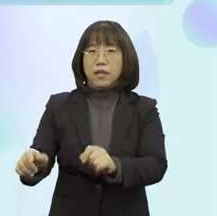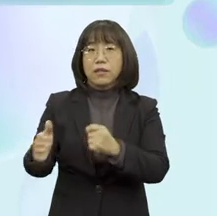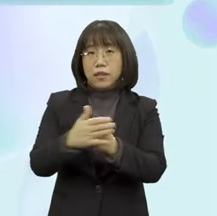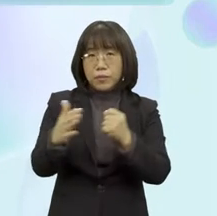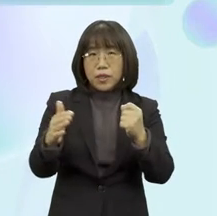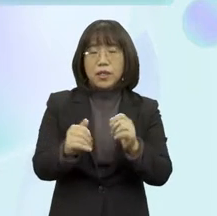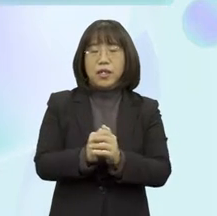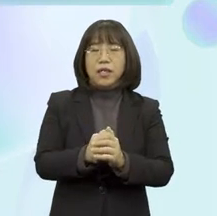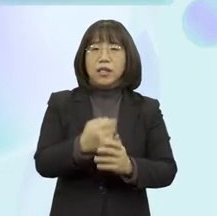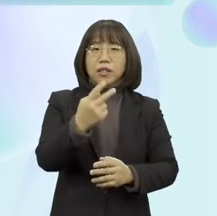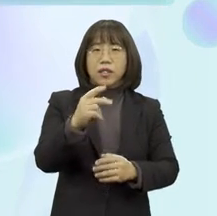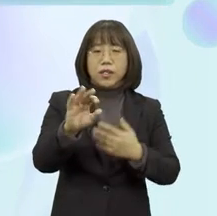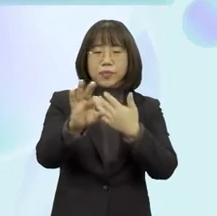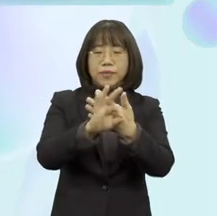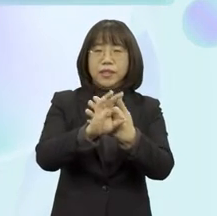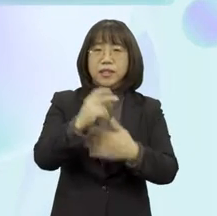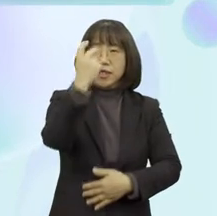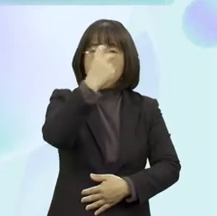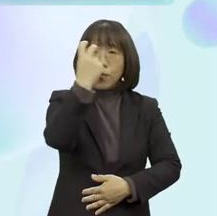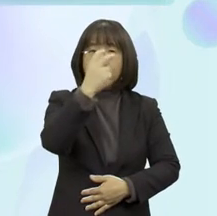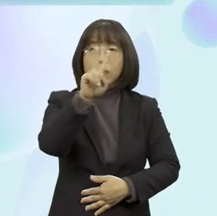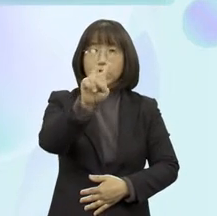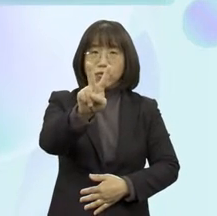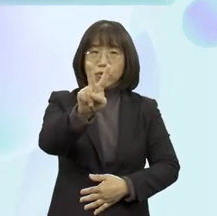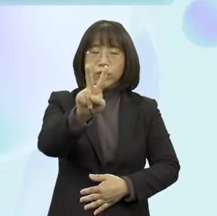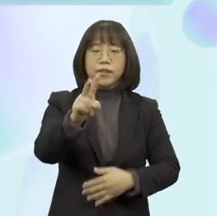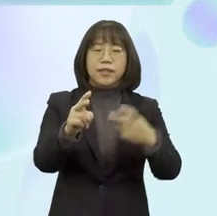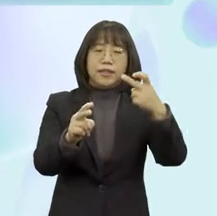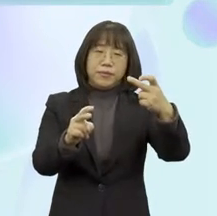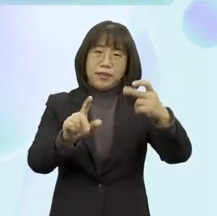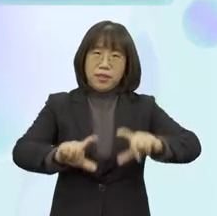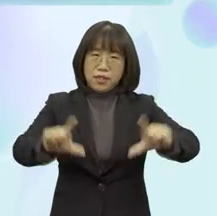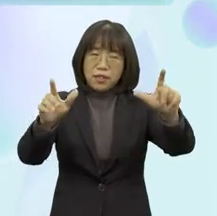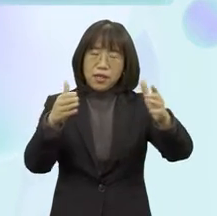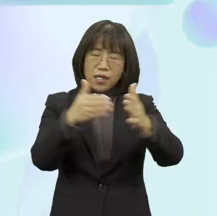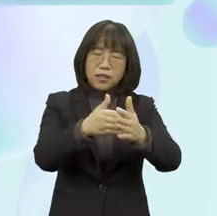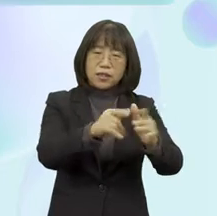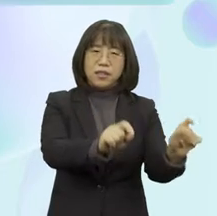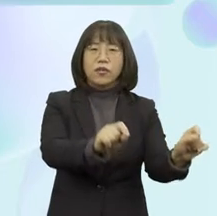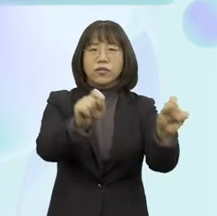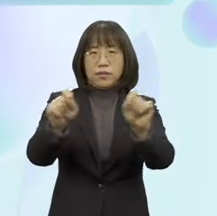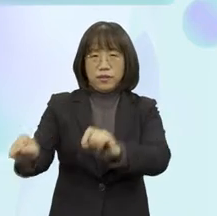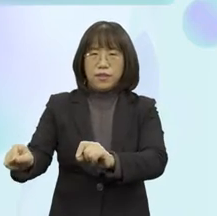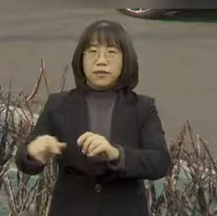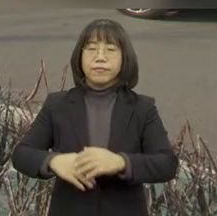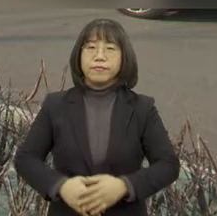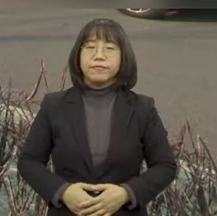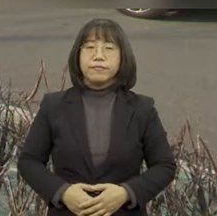임시 선별검사 소 2곳이 17일 까지 연장 운영 됩니다